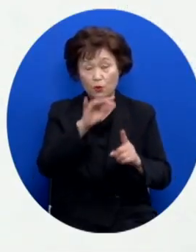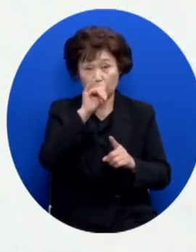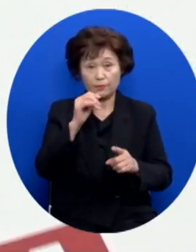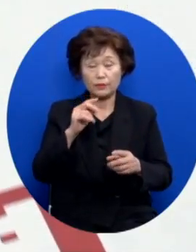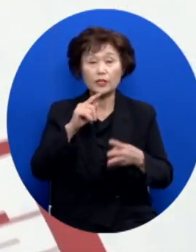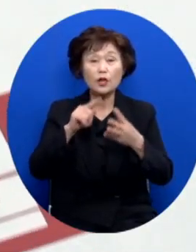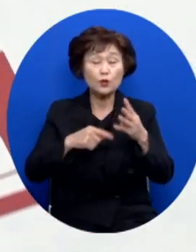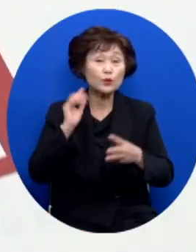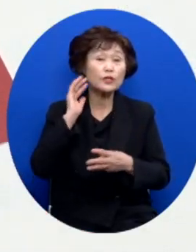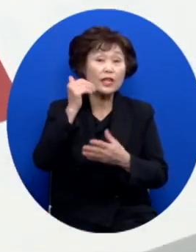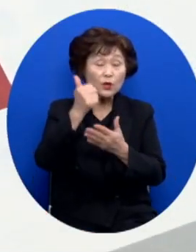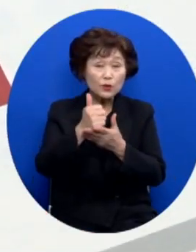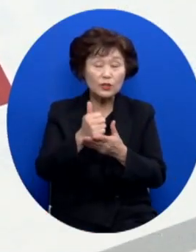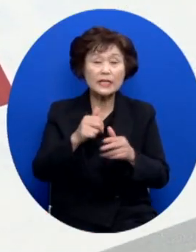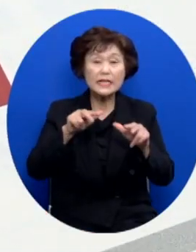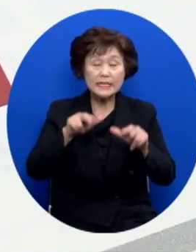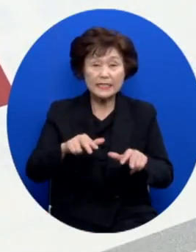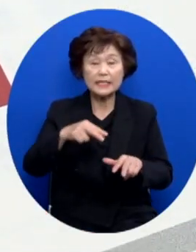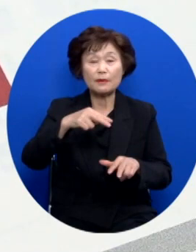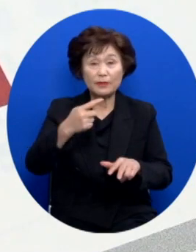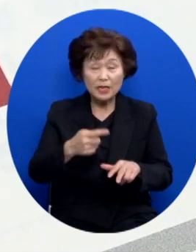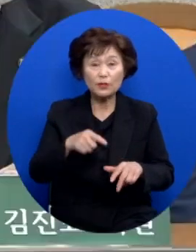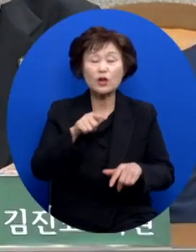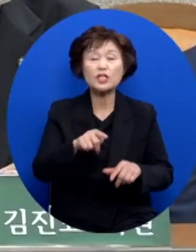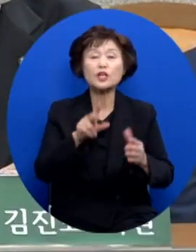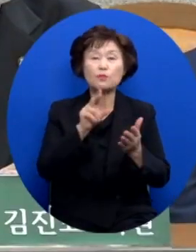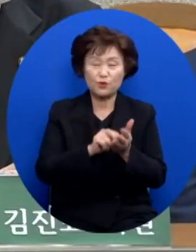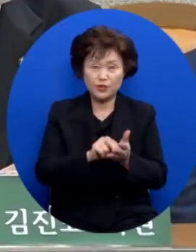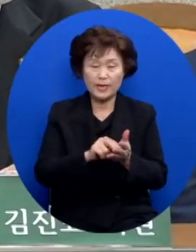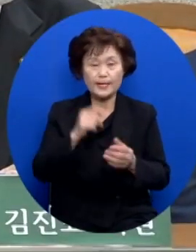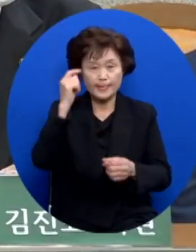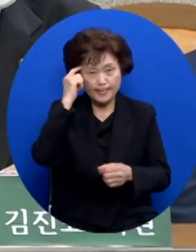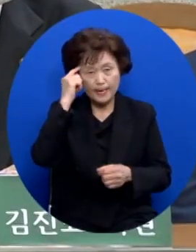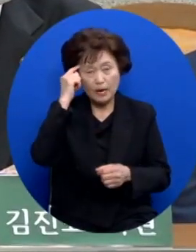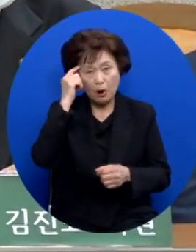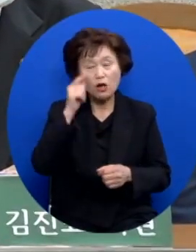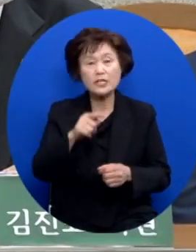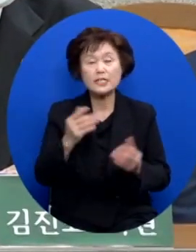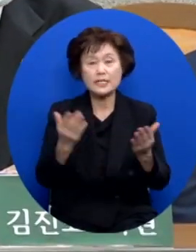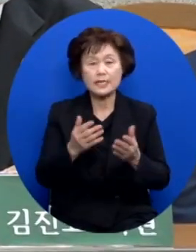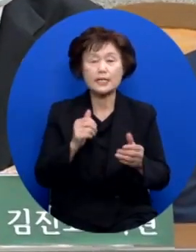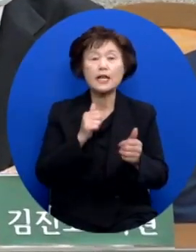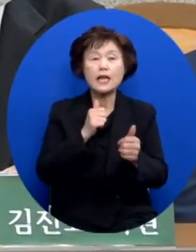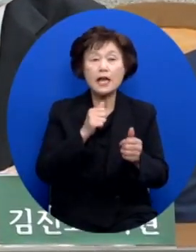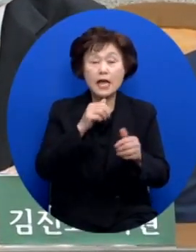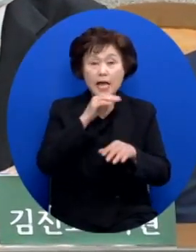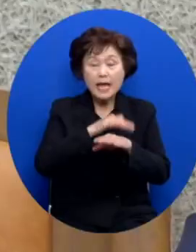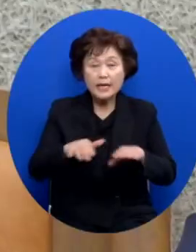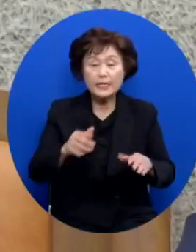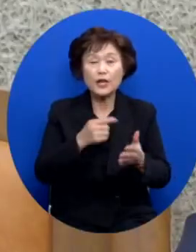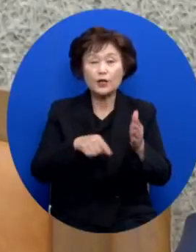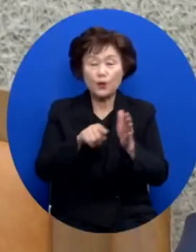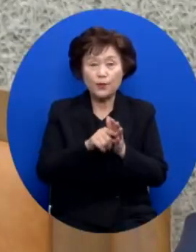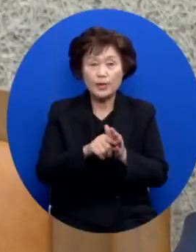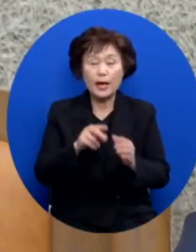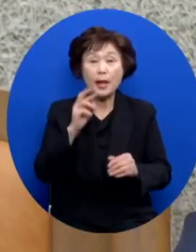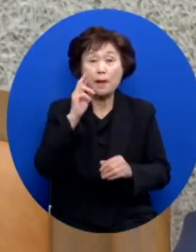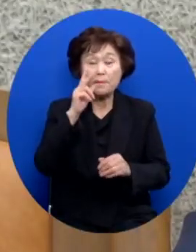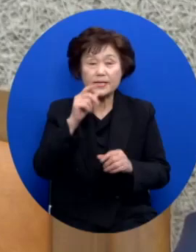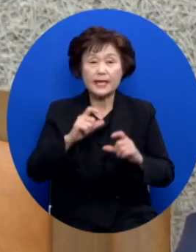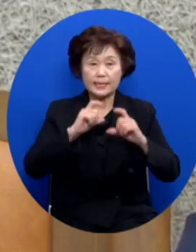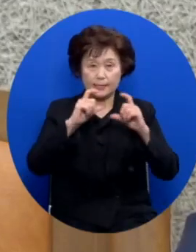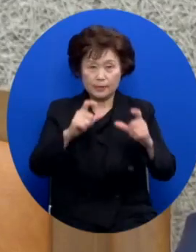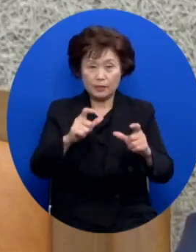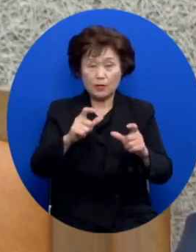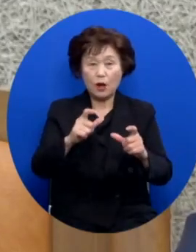지금이라도 국가 소멸의 저출산 위기를 제대로 인식해이를 극복하기 위한 비상사태를 선언하고 범국가 대책팀을